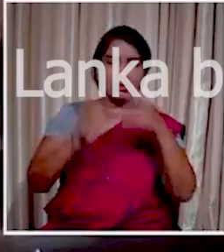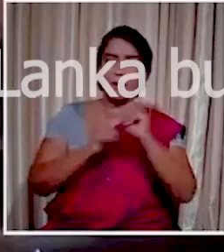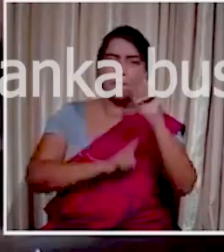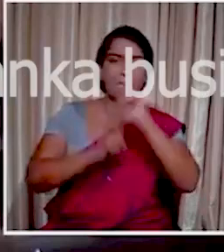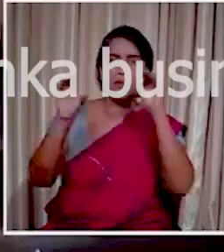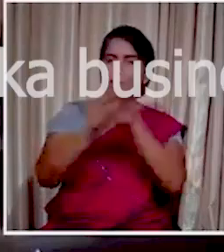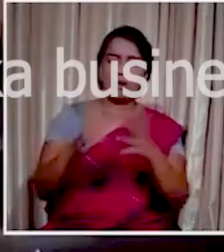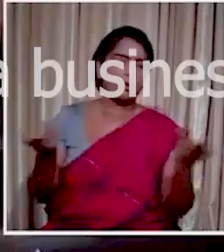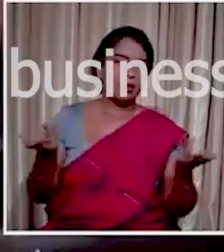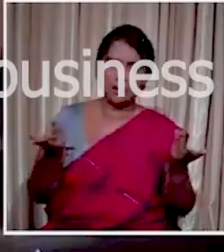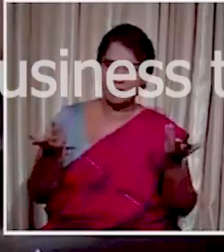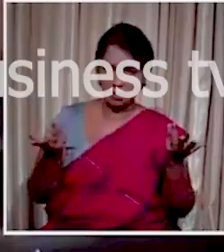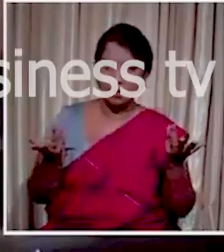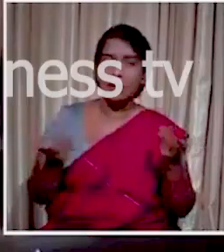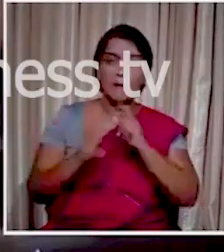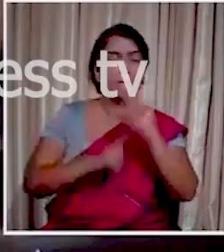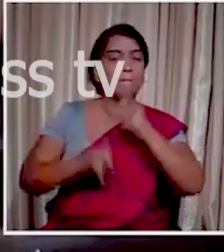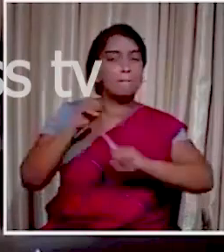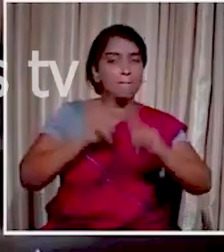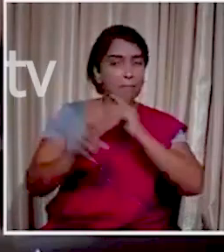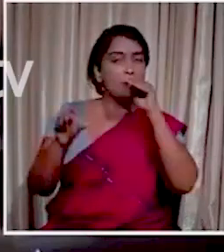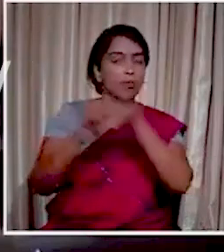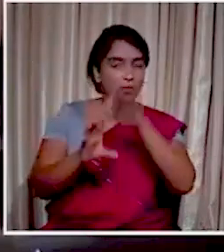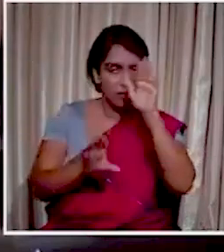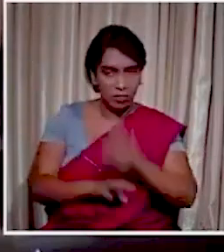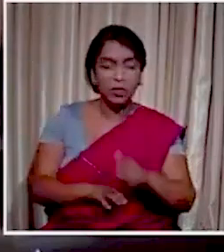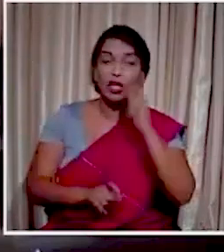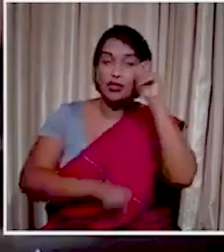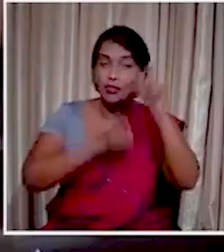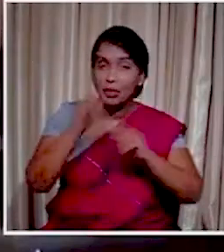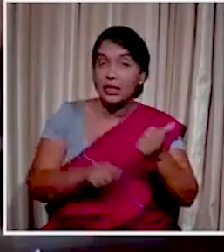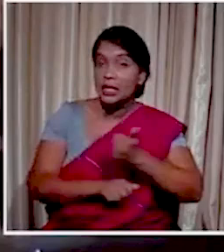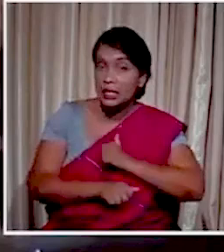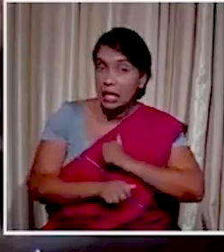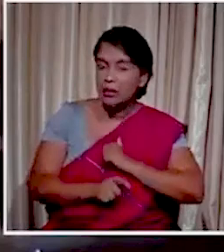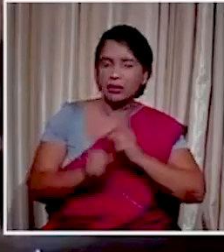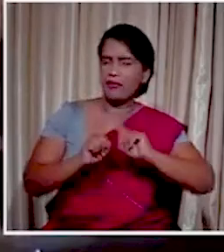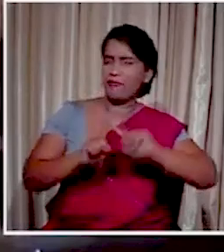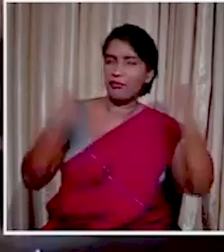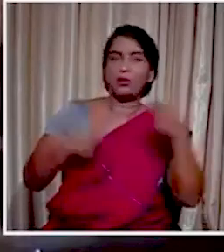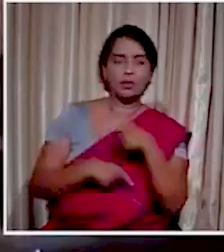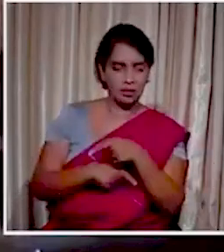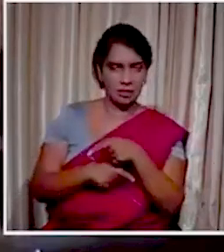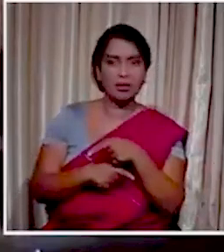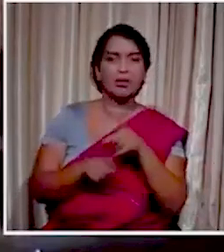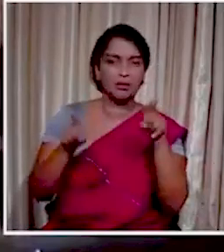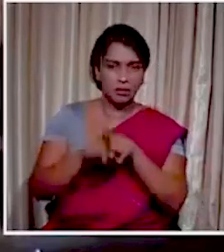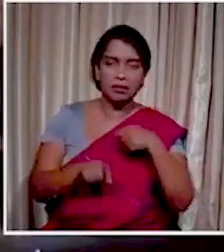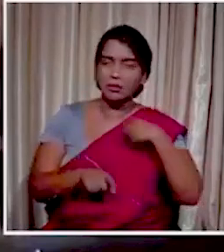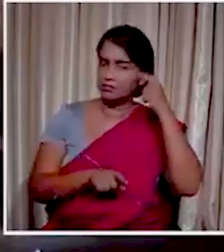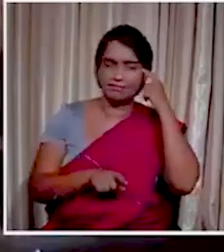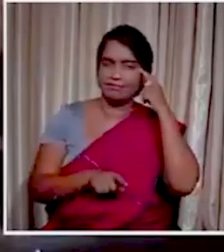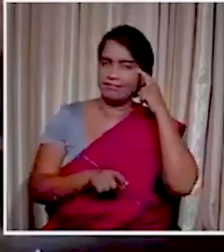පාර්ලිමේන්තුව නියෝජනය කරන්නේ නැහැ මේ පාර්ලිමේන්තුව තුල තිබෙන්නේ ජනතාවගේ කැමැත්තේ විකෘති පිළිඹුවක් ඒ නිසා මා හිතන්නේ